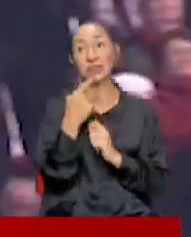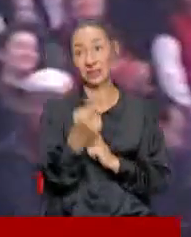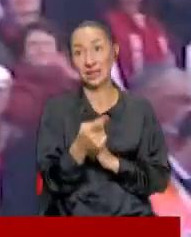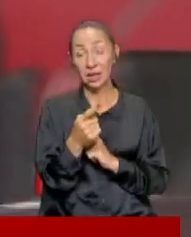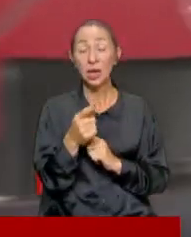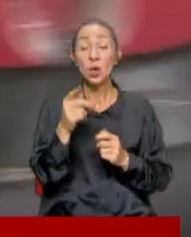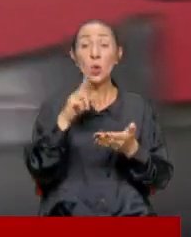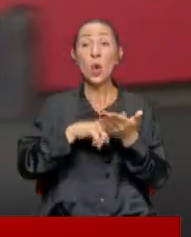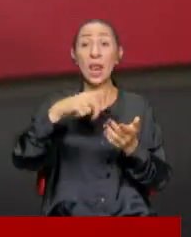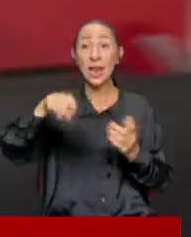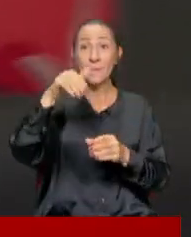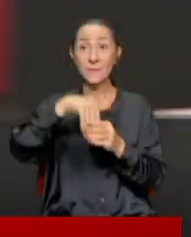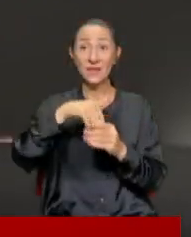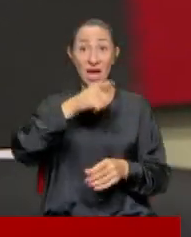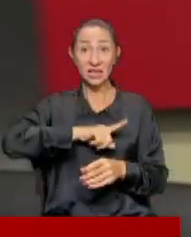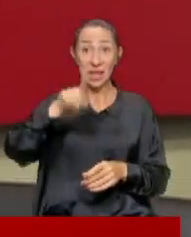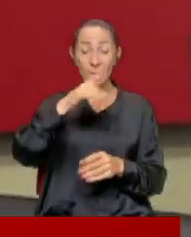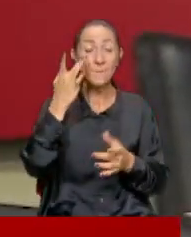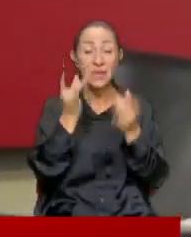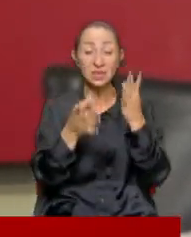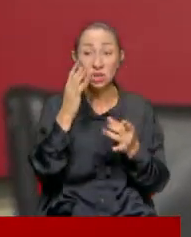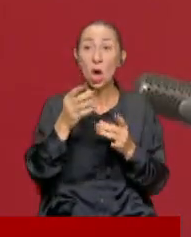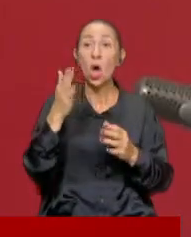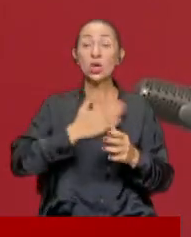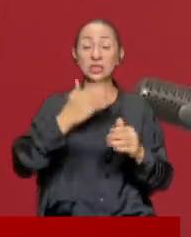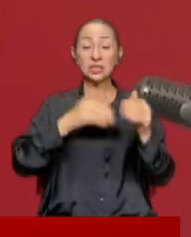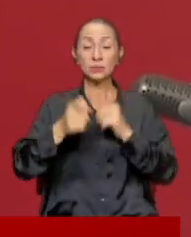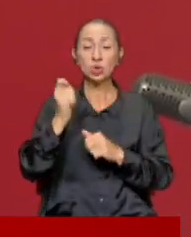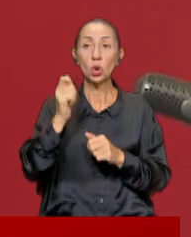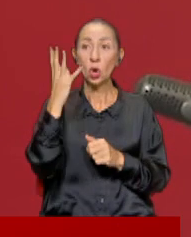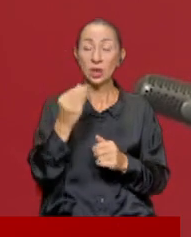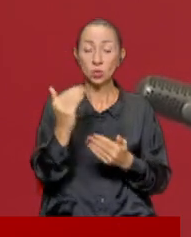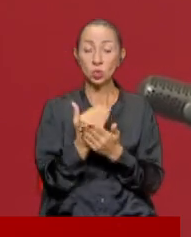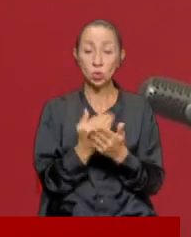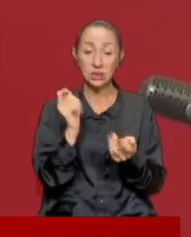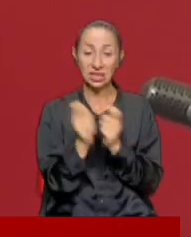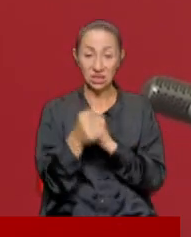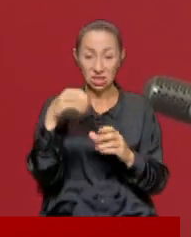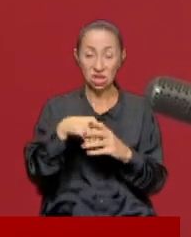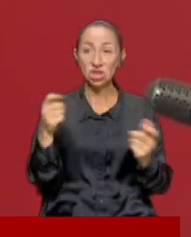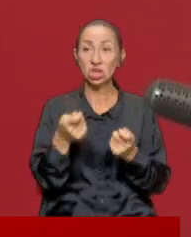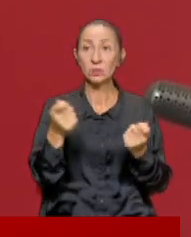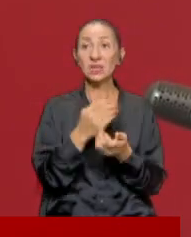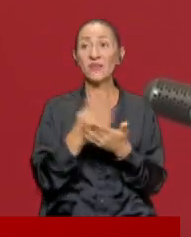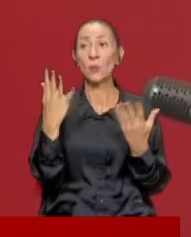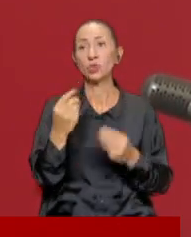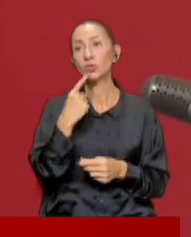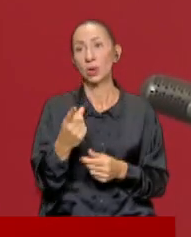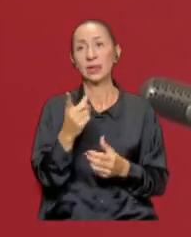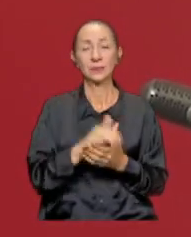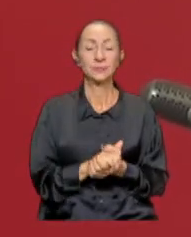yaptı. Üyelerin milletvekili adaylarını belirleyeceği, ön seçimi zorunlu kılan tüzük değişikliği için çalışmaların sürdüğünü söyledi.